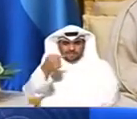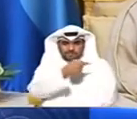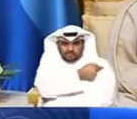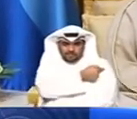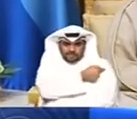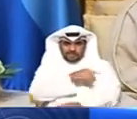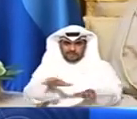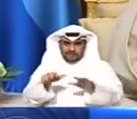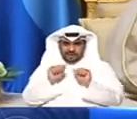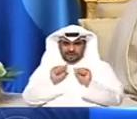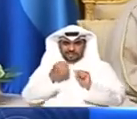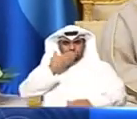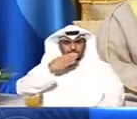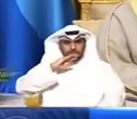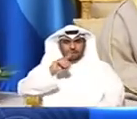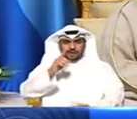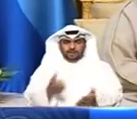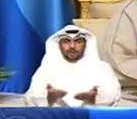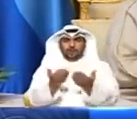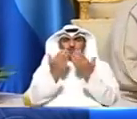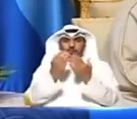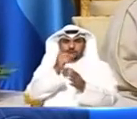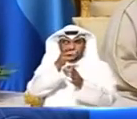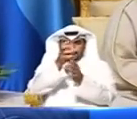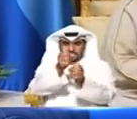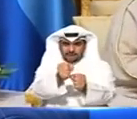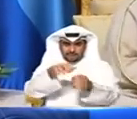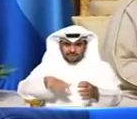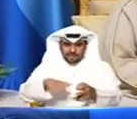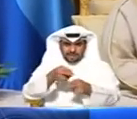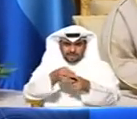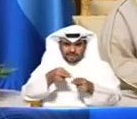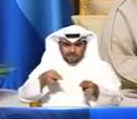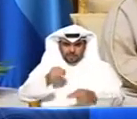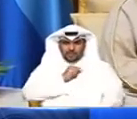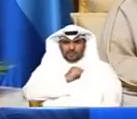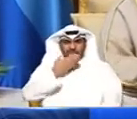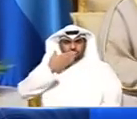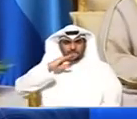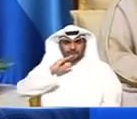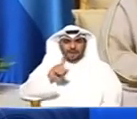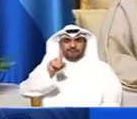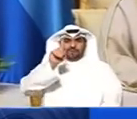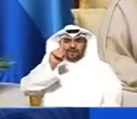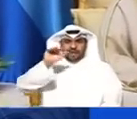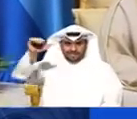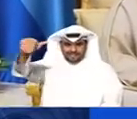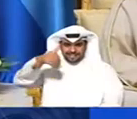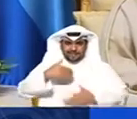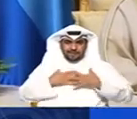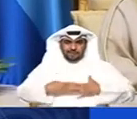ودعاكم ودعوة أهل الكويت ونيتك الطيبة طال عمرك نيتك الطيبة الحمد لله أحفظك لنا وديرتنا إن شاء